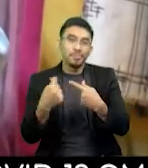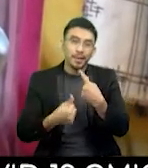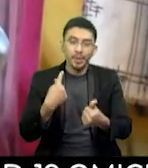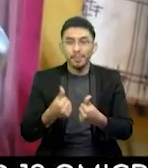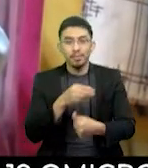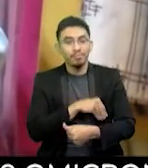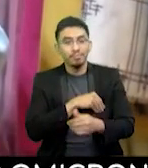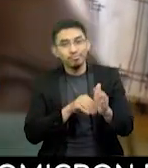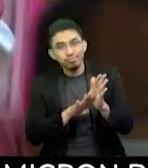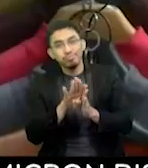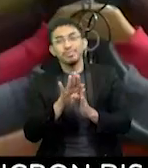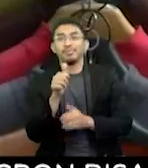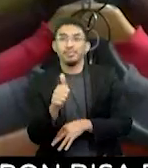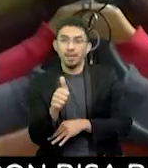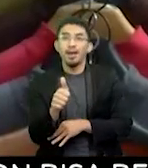bulan Ramadan.